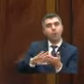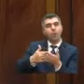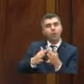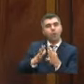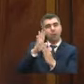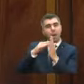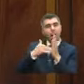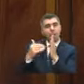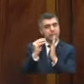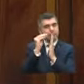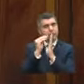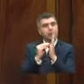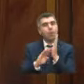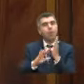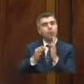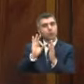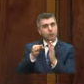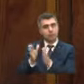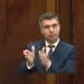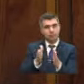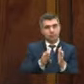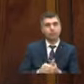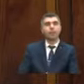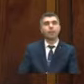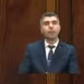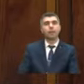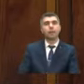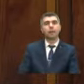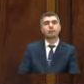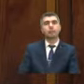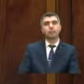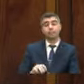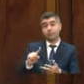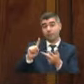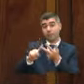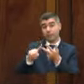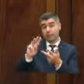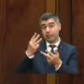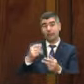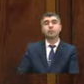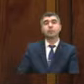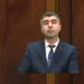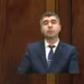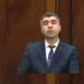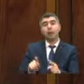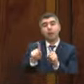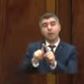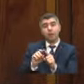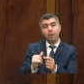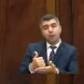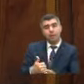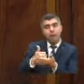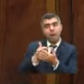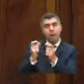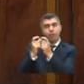البرامج ديالها عملية. إذن هذا تقليص فورق اجتماعي المجالية. ثالثاً إعطاء دينامية جديدة للاستثمار ودعم المقاولة